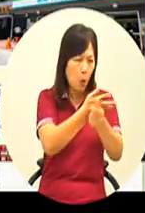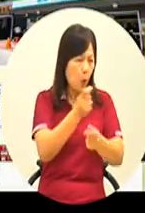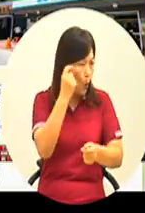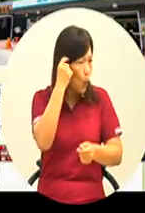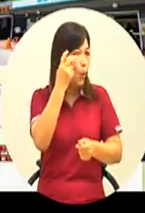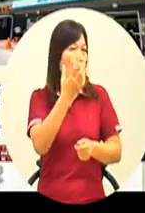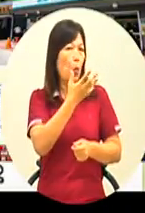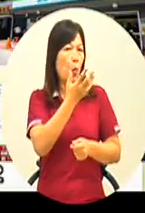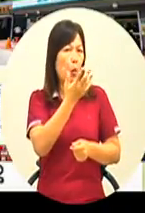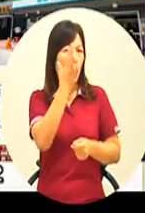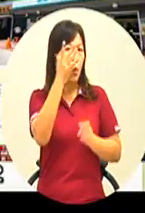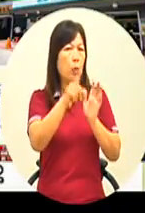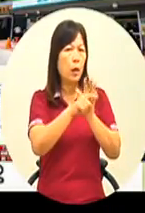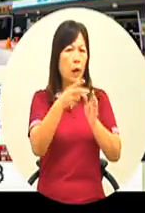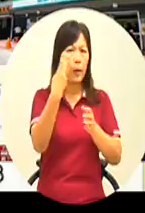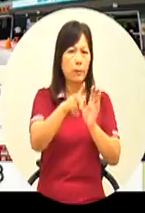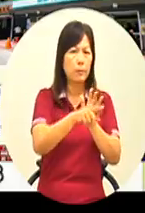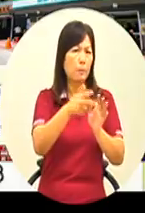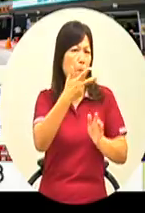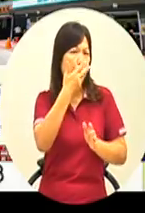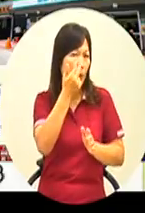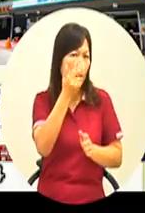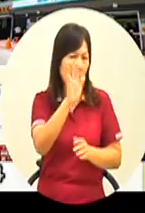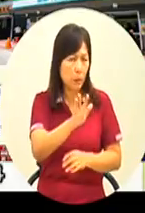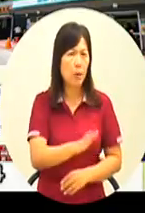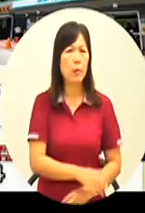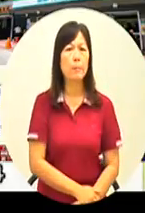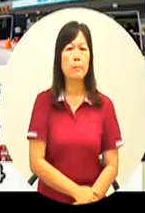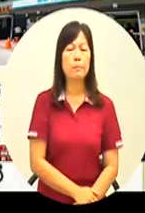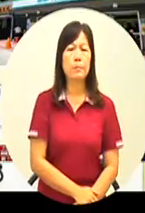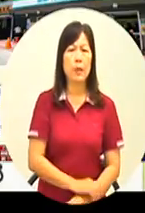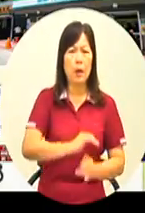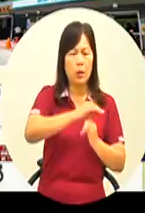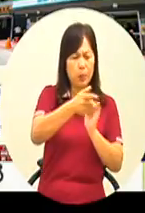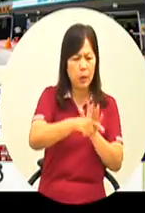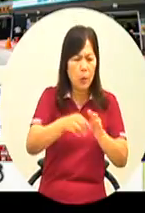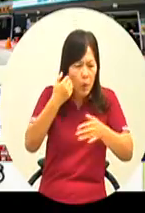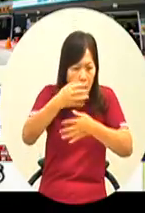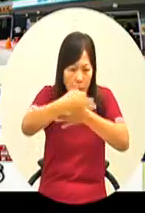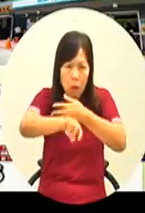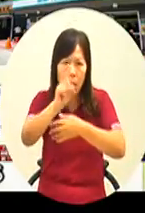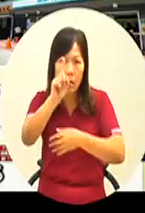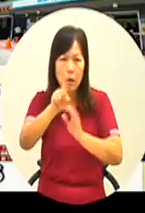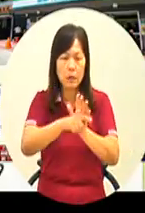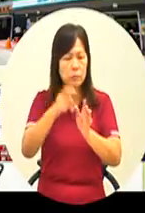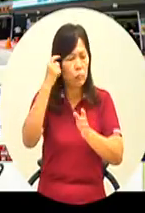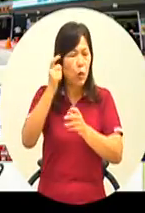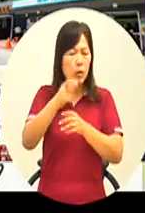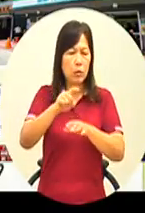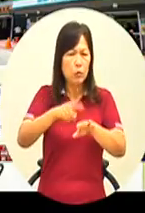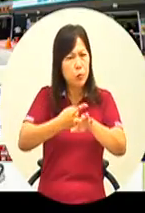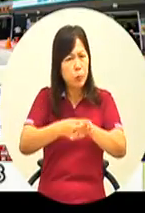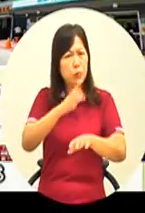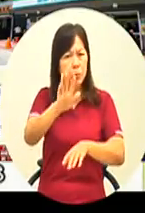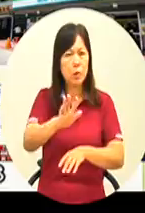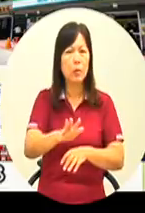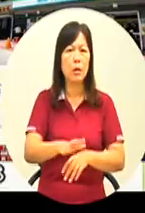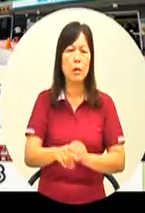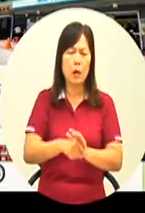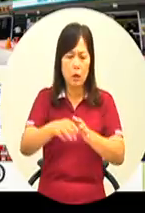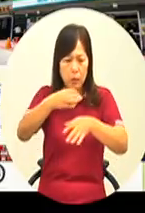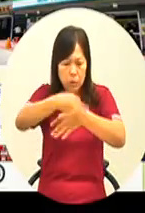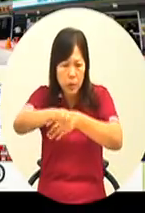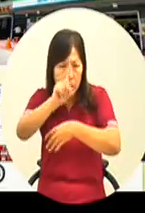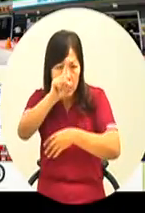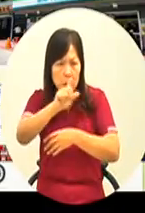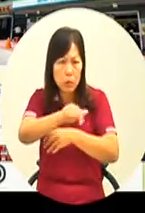殡葬物品的判送。哦，殡葬的物件呢，哦，有当时啊欠一人啊，哇， 这是风俗啊，对不对？吼，啊，你欠一人啊，要